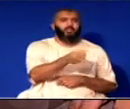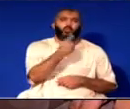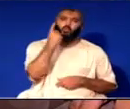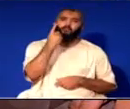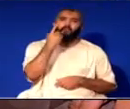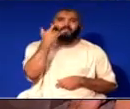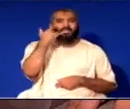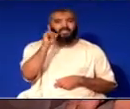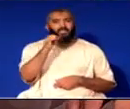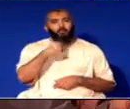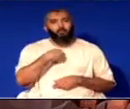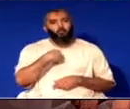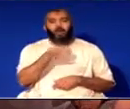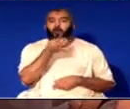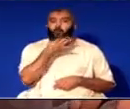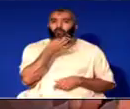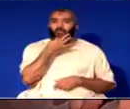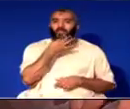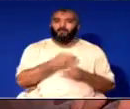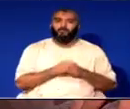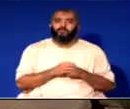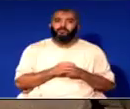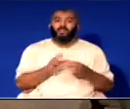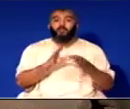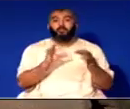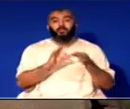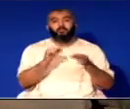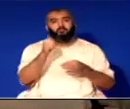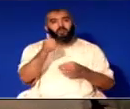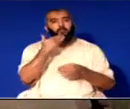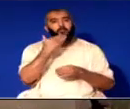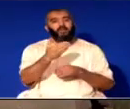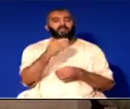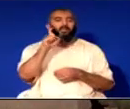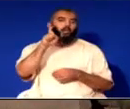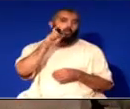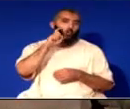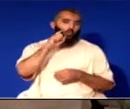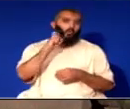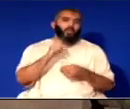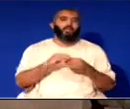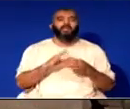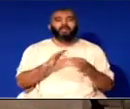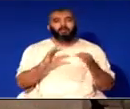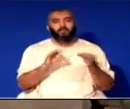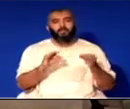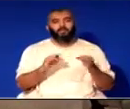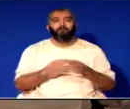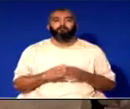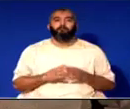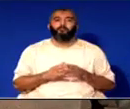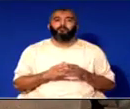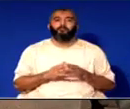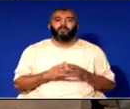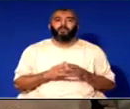إن شاء الله تعالى. إن شاء الله. شكرا لك نعم. شيخنا الشيخ عبد القادر بن عزوز على هذه الفتات. إذن إخوتي في